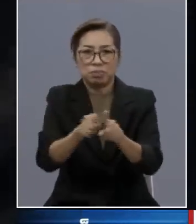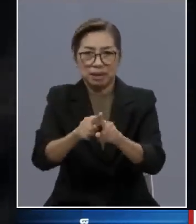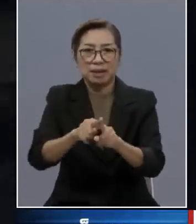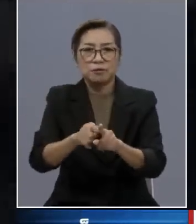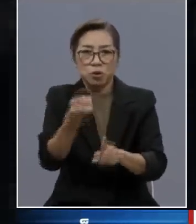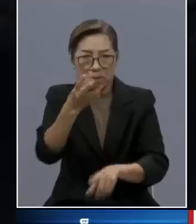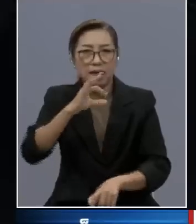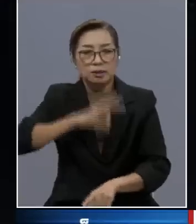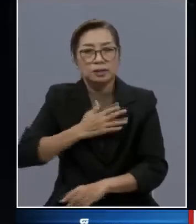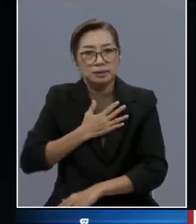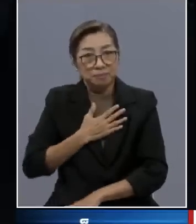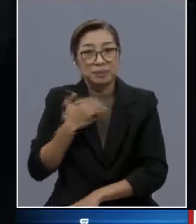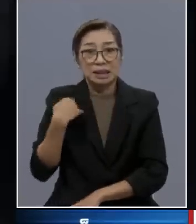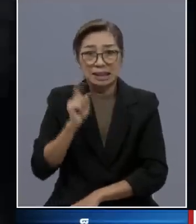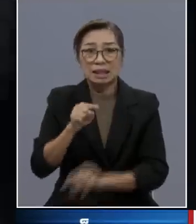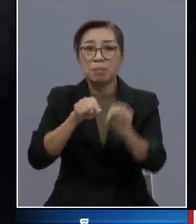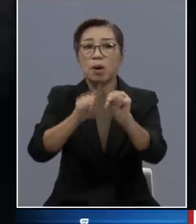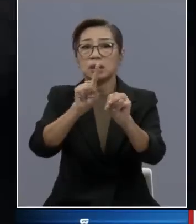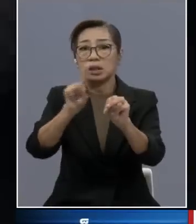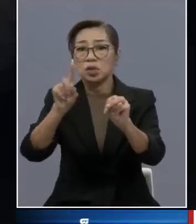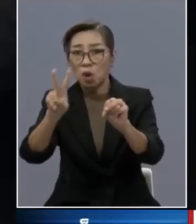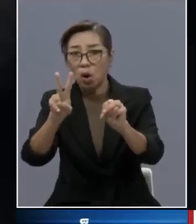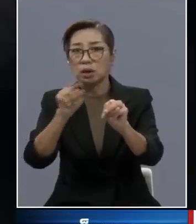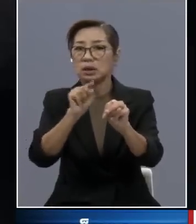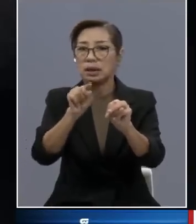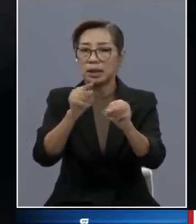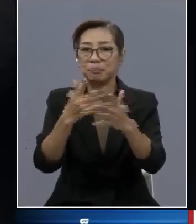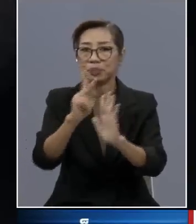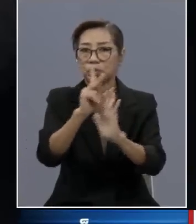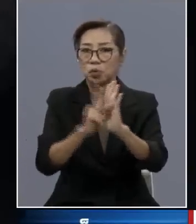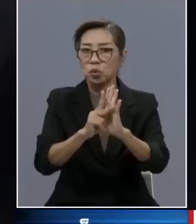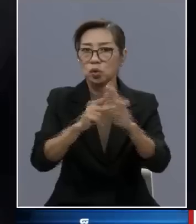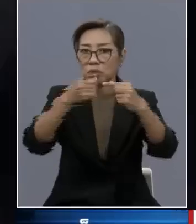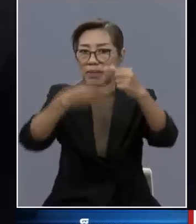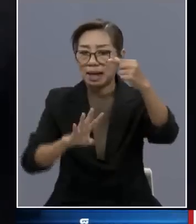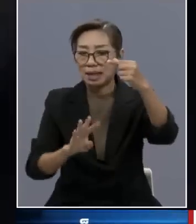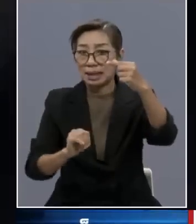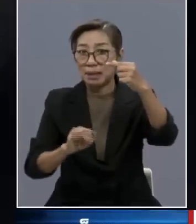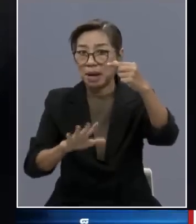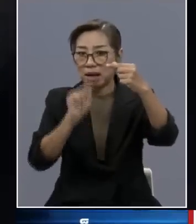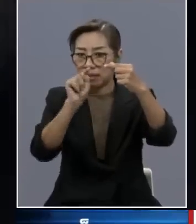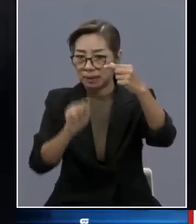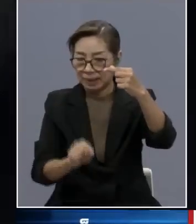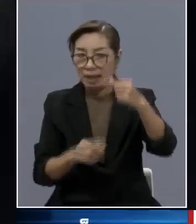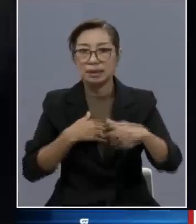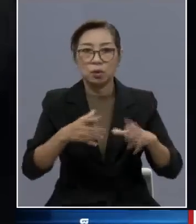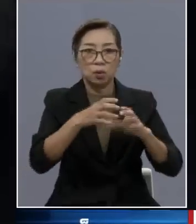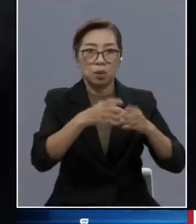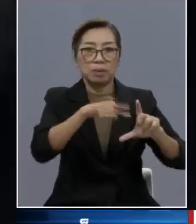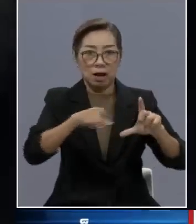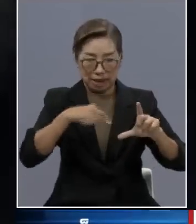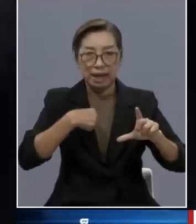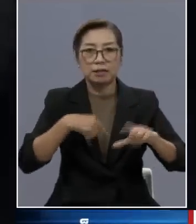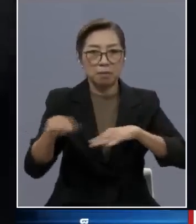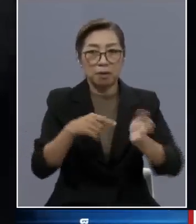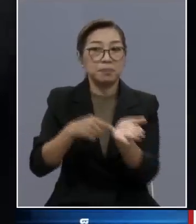นะครับว่าม.112ก็เป็น1ใน45กฎหมายที่พรรคก้าวไกลได้เตรียมยื่นเข้าสภาแล้วก็ให้มี